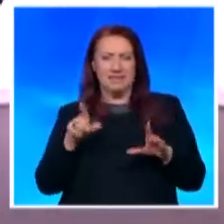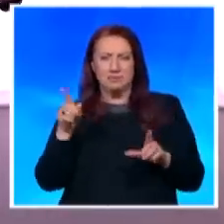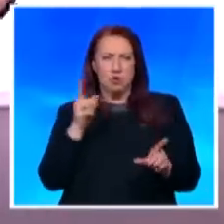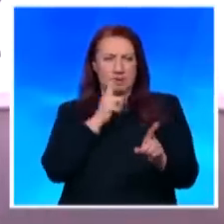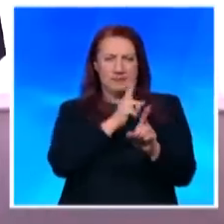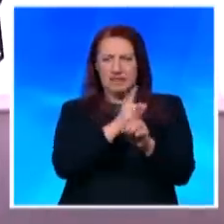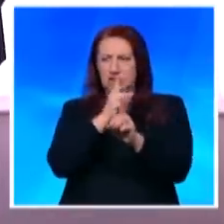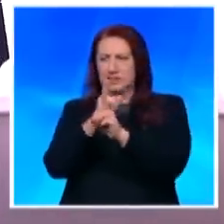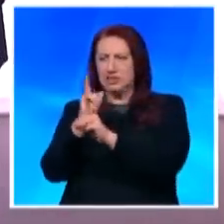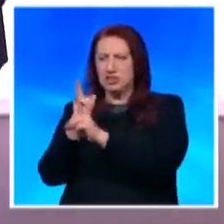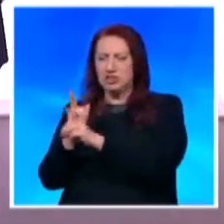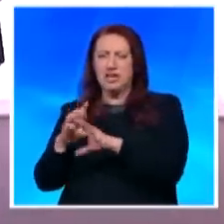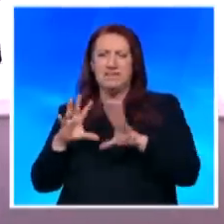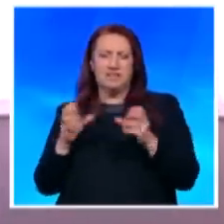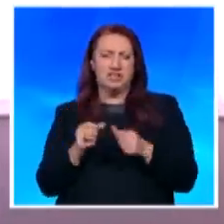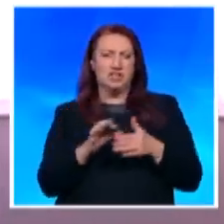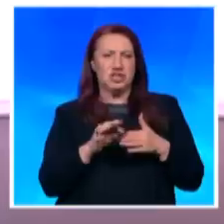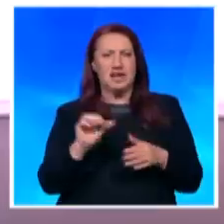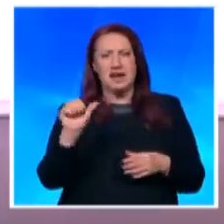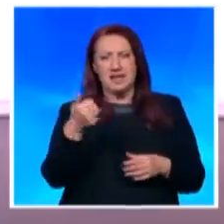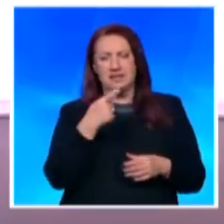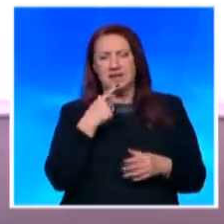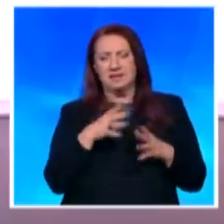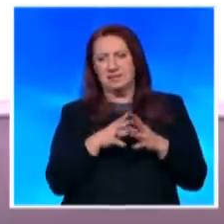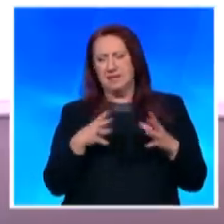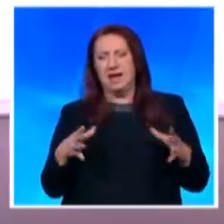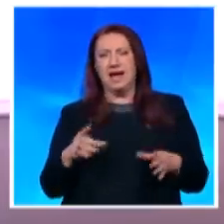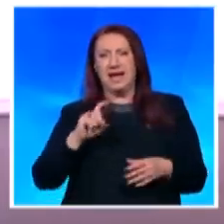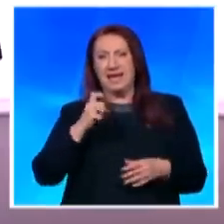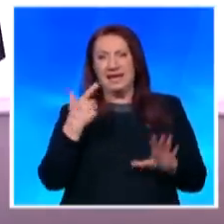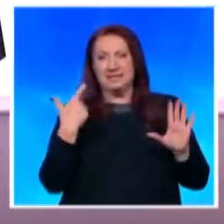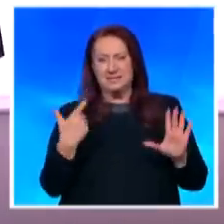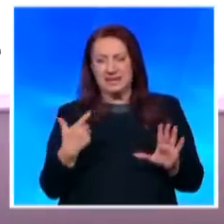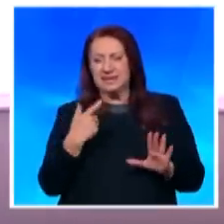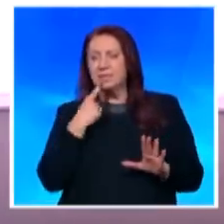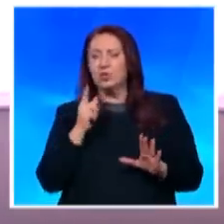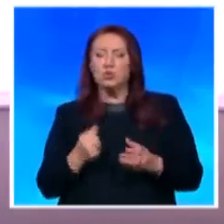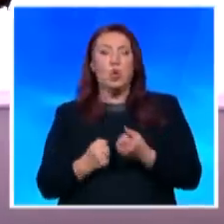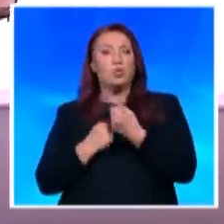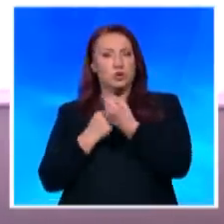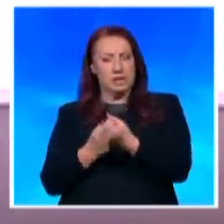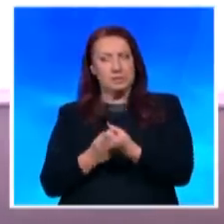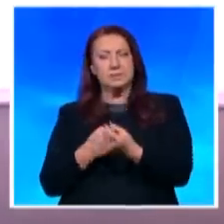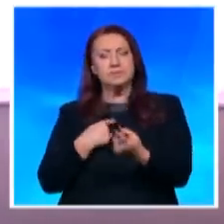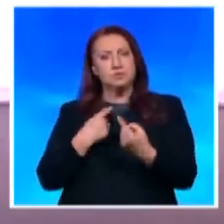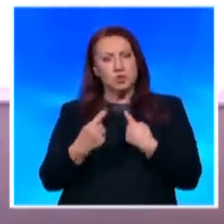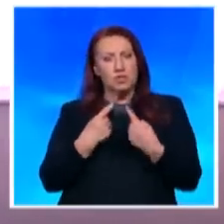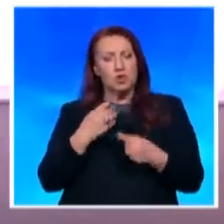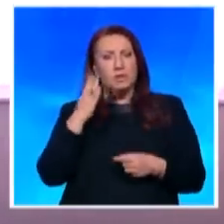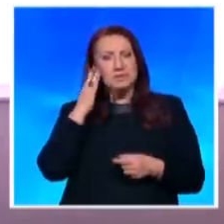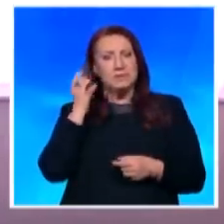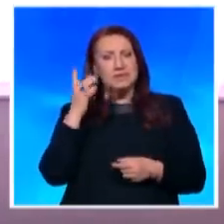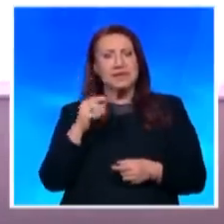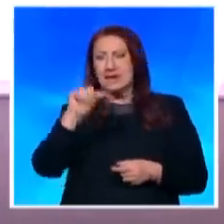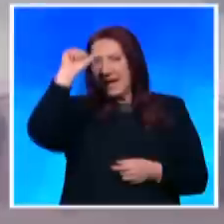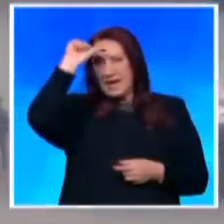които потвърдиха подкрепата си за Киев във войната с Русия. Той разговаря с премиера на Индия, за да го убеди да подкрепи украинския план за мир.